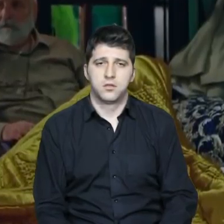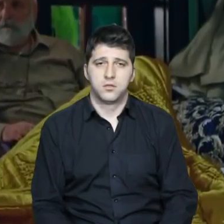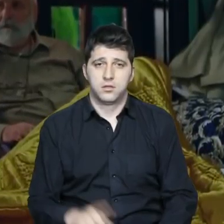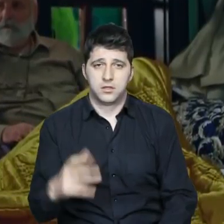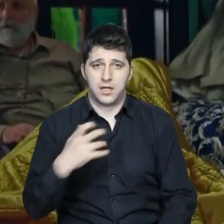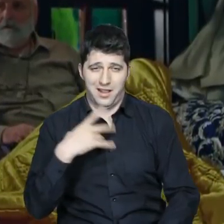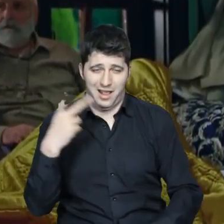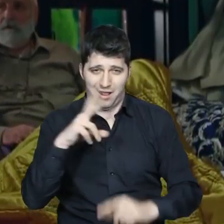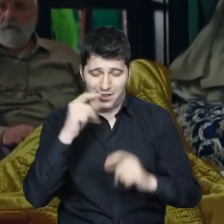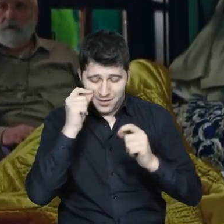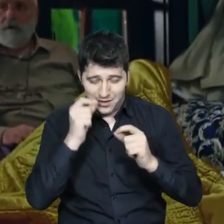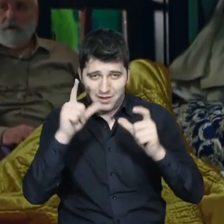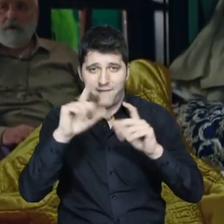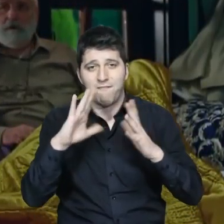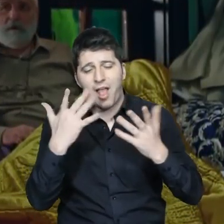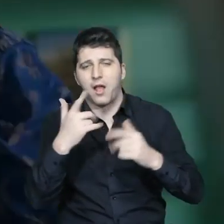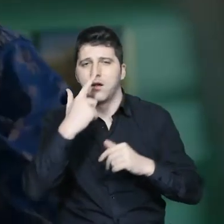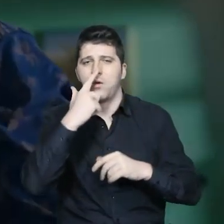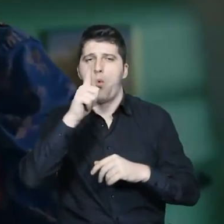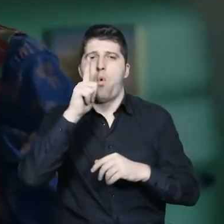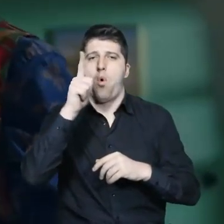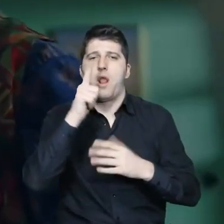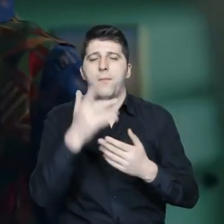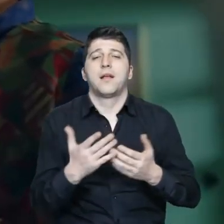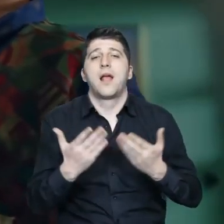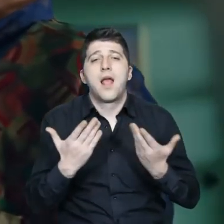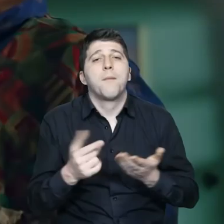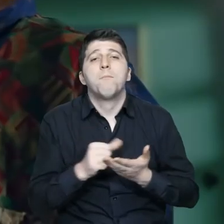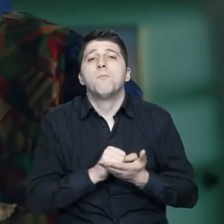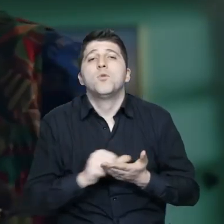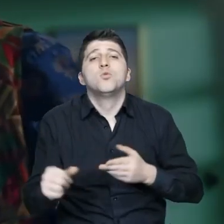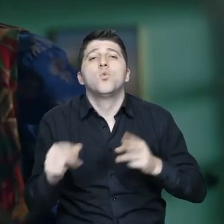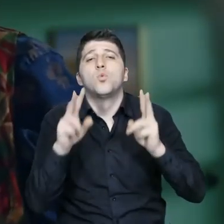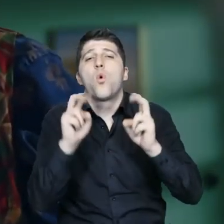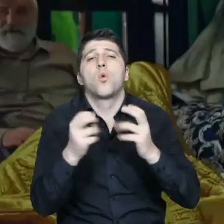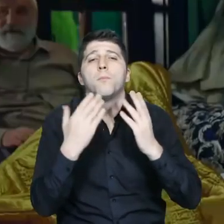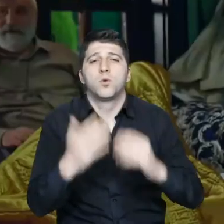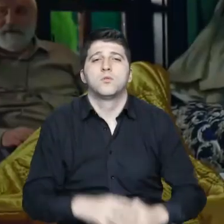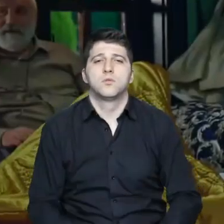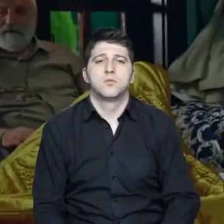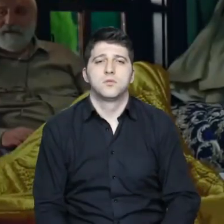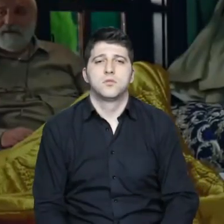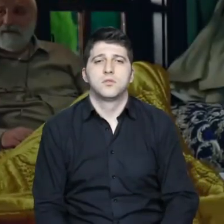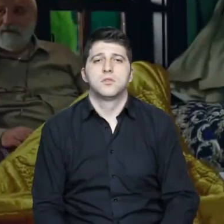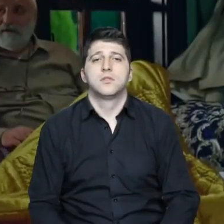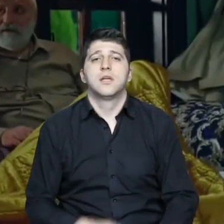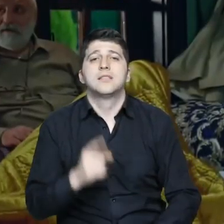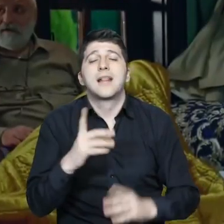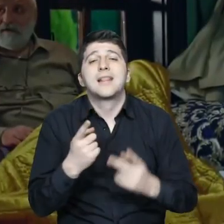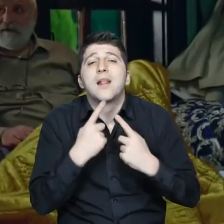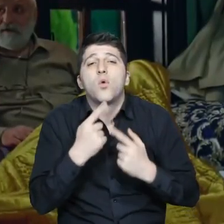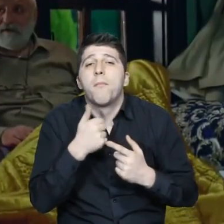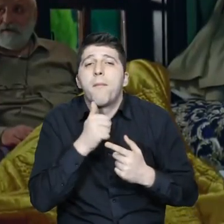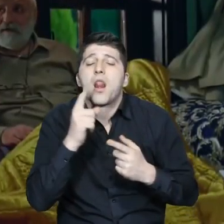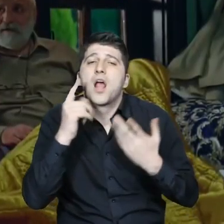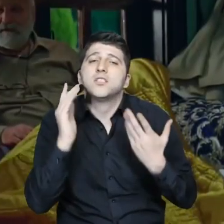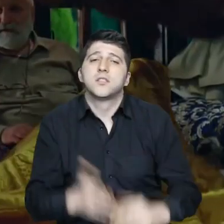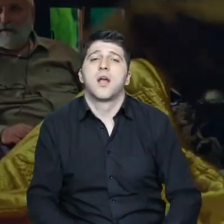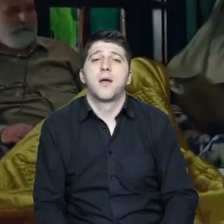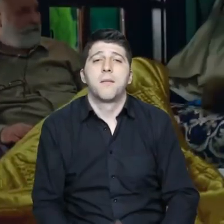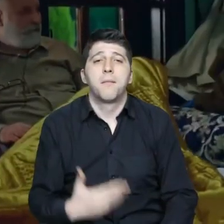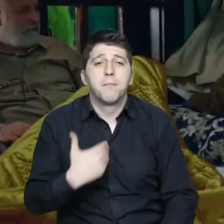Hortlamak ya da horlamak. İşte bütün mesele bu. Ya sen ne diyorsun baba Allah aşkına ya?